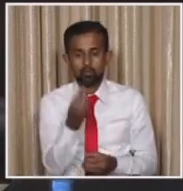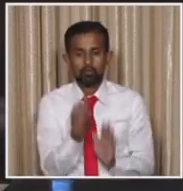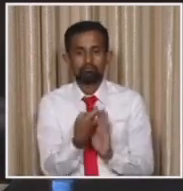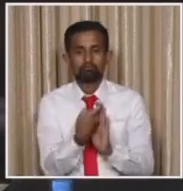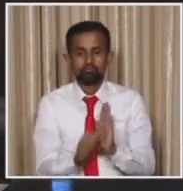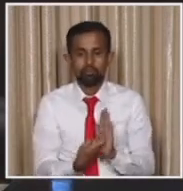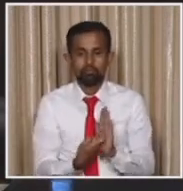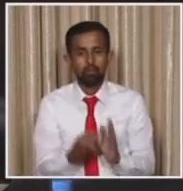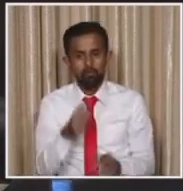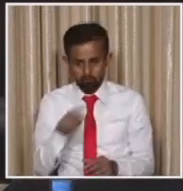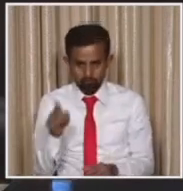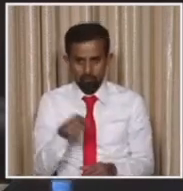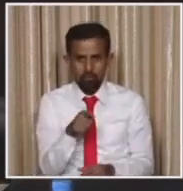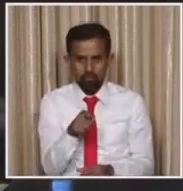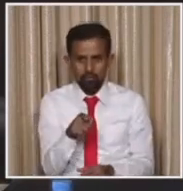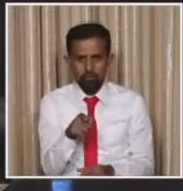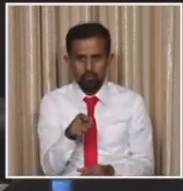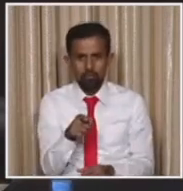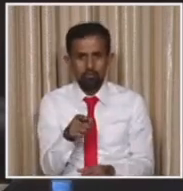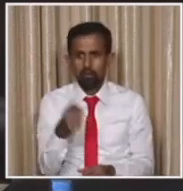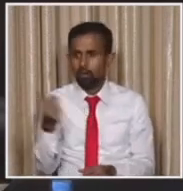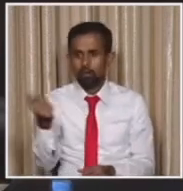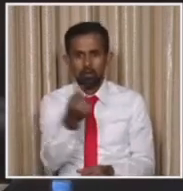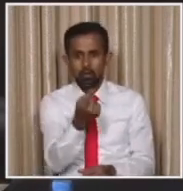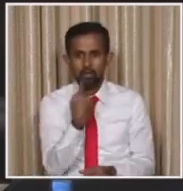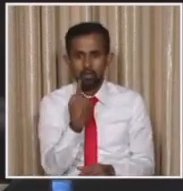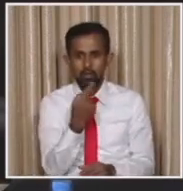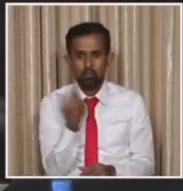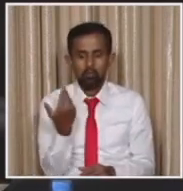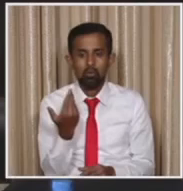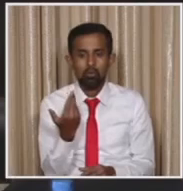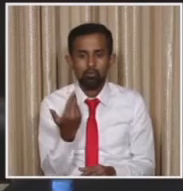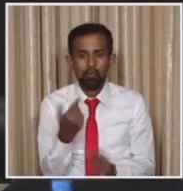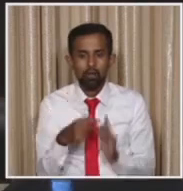කොන්දේසිය. මේව වැරදිද? කාට හරි කියන්න පුළුවන්ද මේ IMF එක